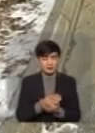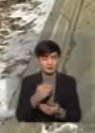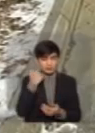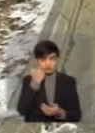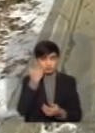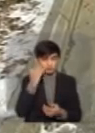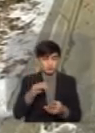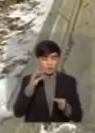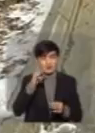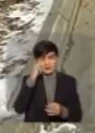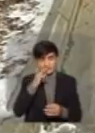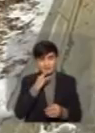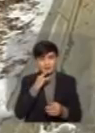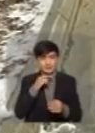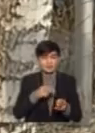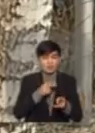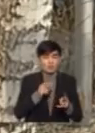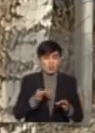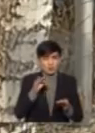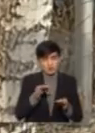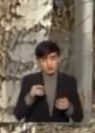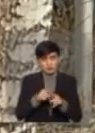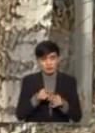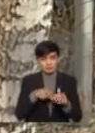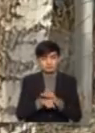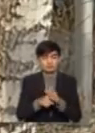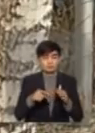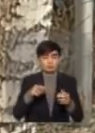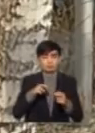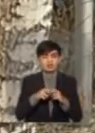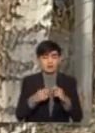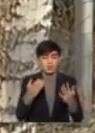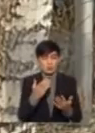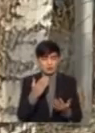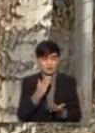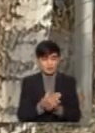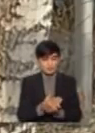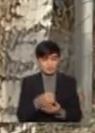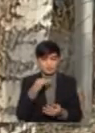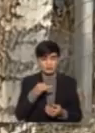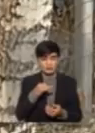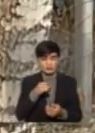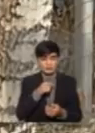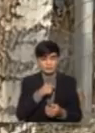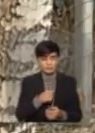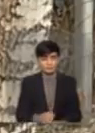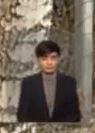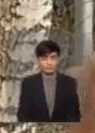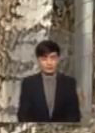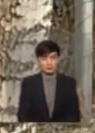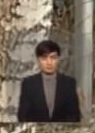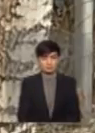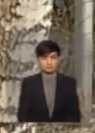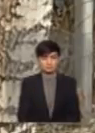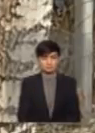Қазақы менталитеттің қылмысқа қандай қатысы бар? Қылмыстардың ашылмауында ең негізгі себептерінің бірі жаңа